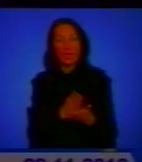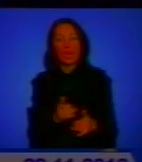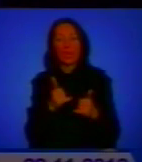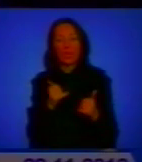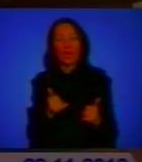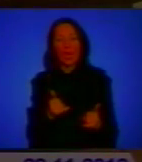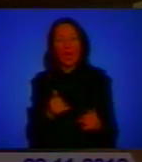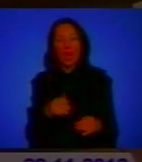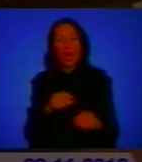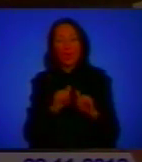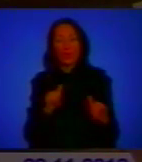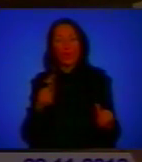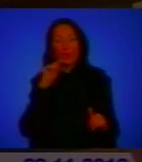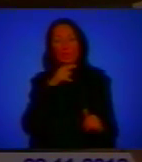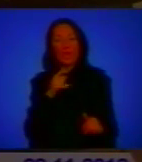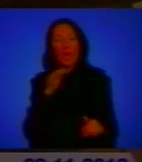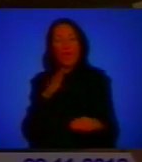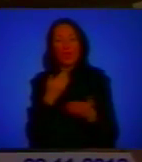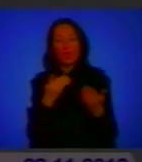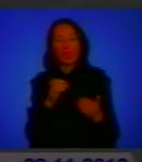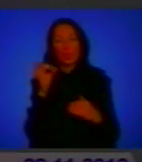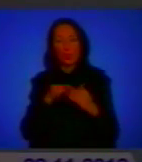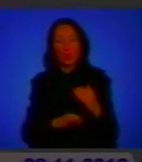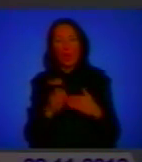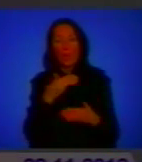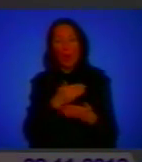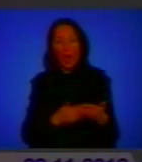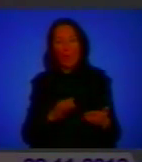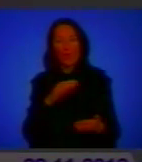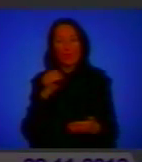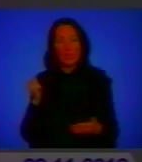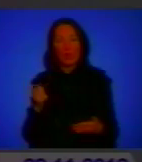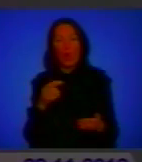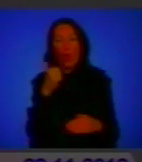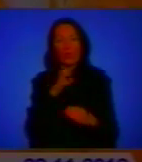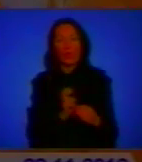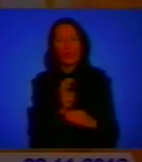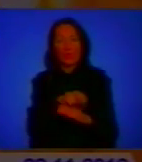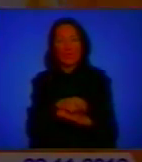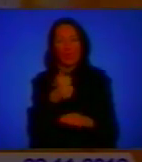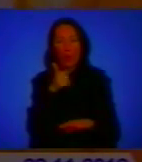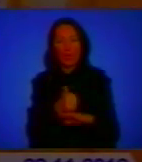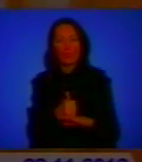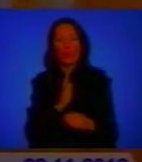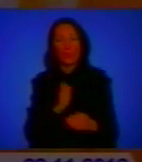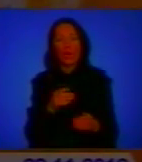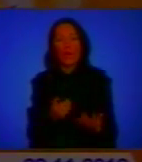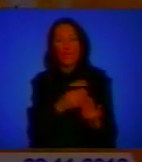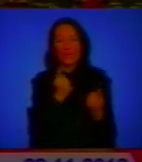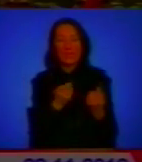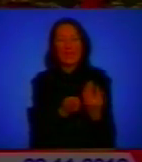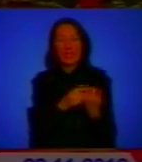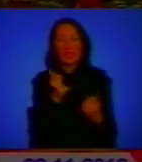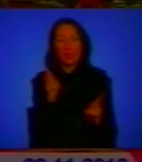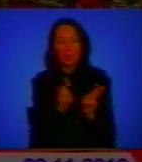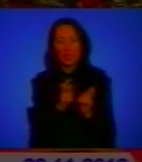Сході. Програма офіційного візиту глави української держави відзначилась великою кількістю зустрічей з першими особами федерації.